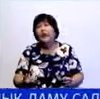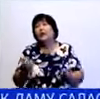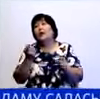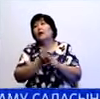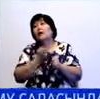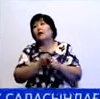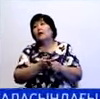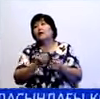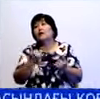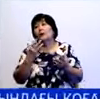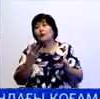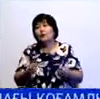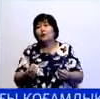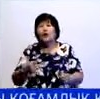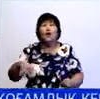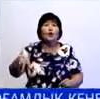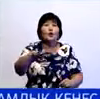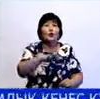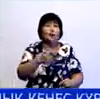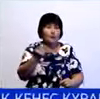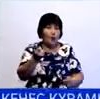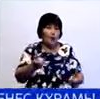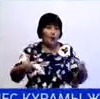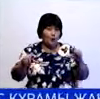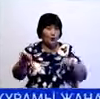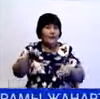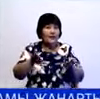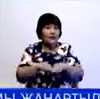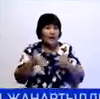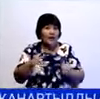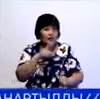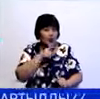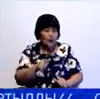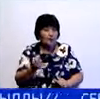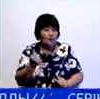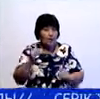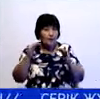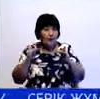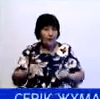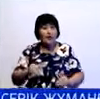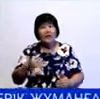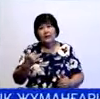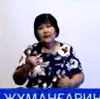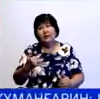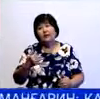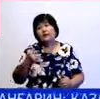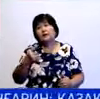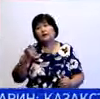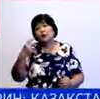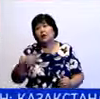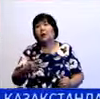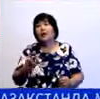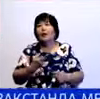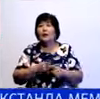енді күнінгі жалпы республика көлемінде көтеріліп кетті, бірақ дегенмен қазіргі уақытта жәймен түсуде. 220-ға дейін қазір түсті. Қорда